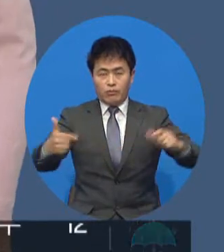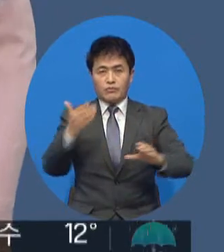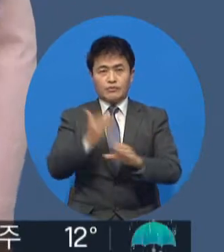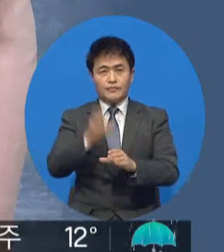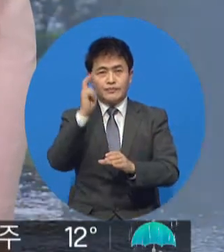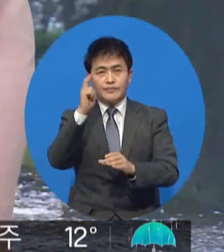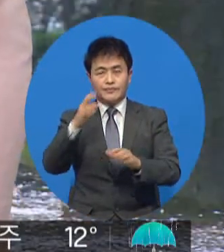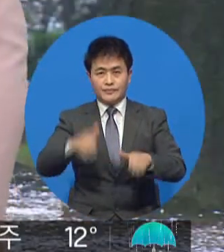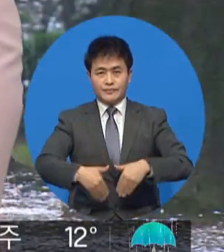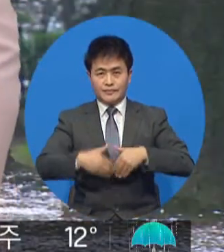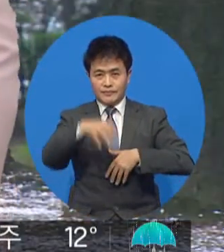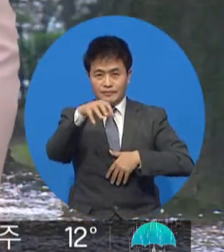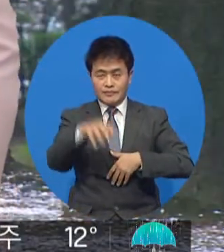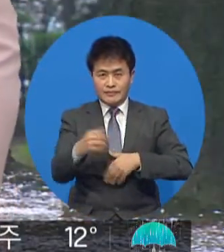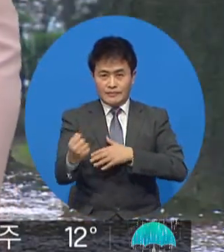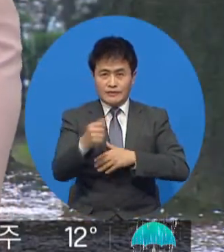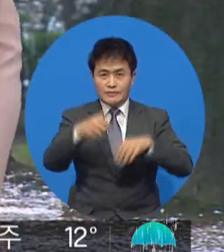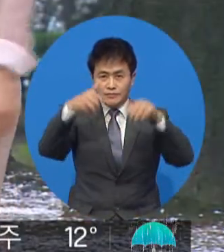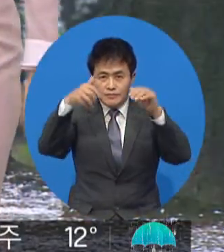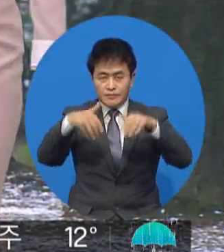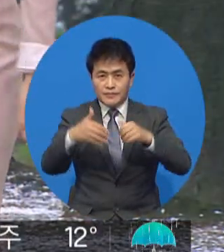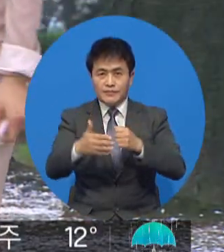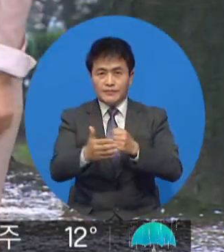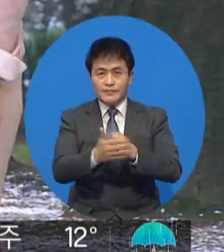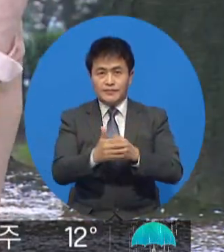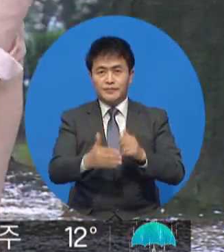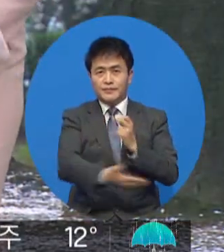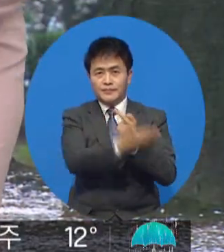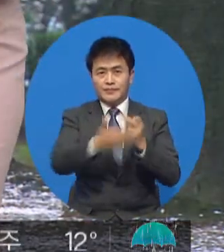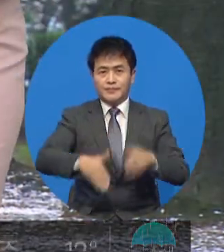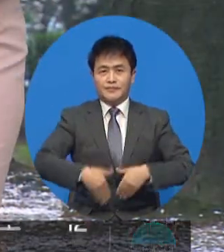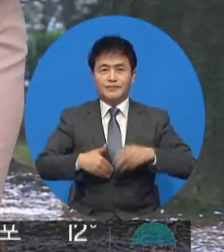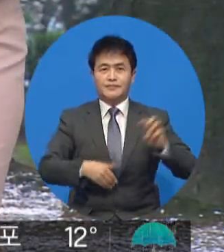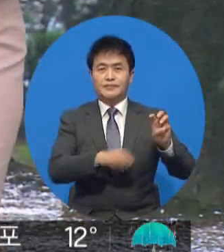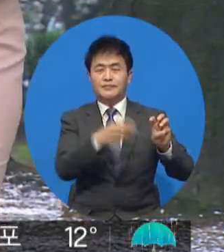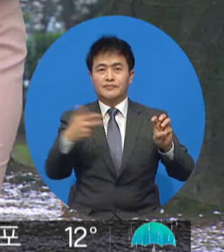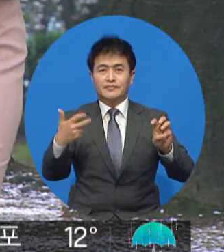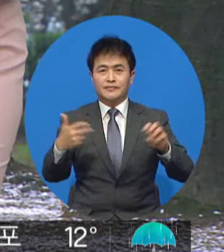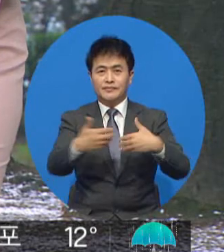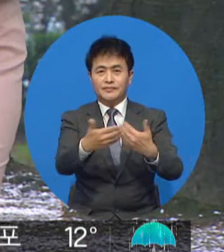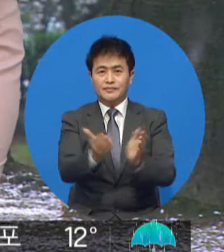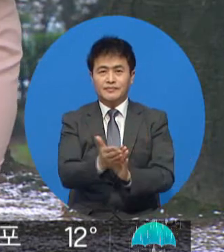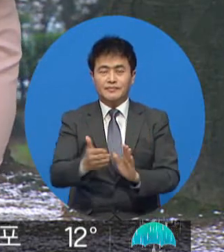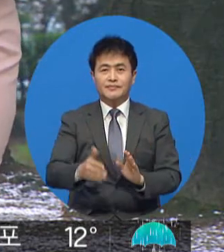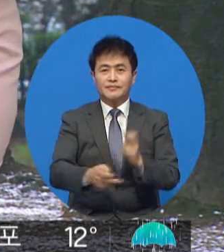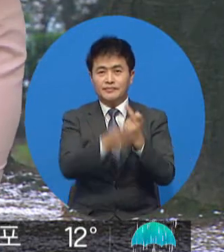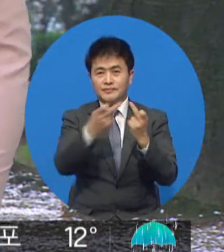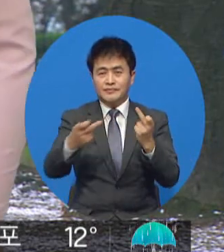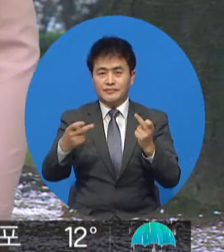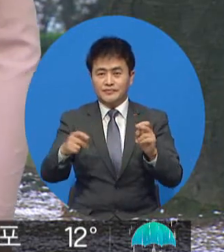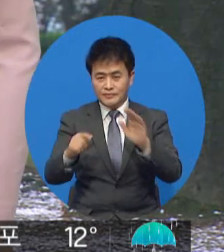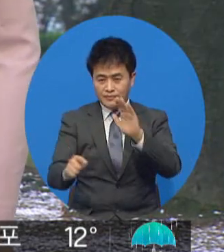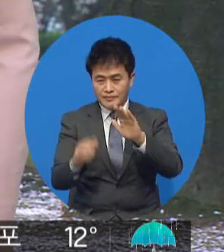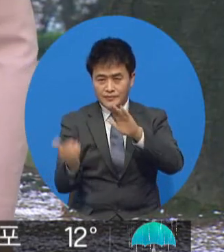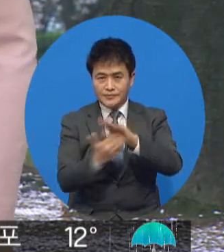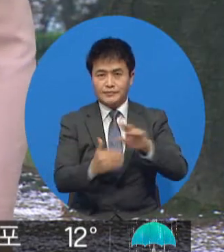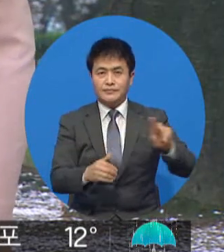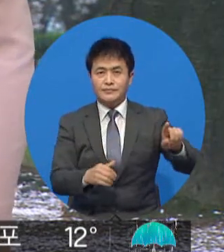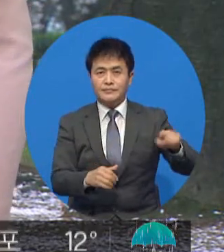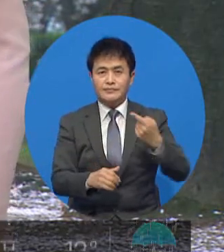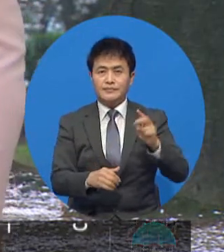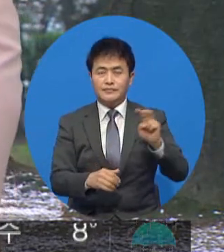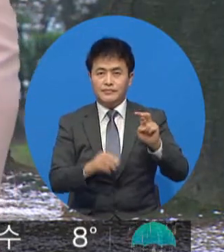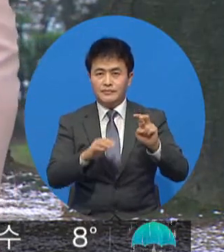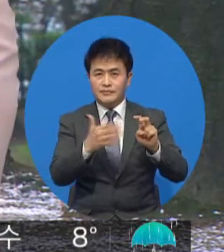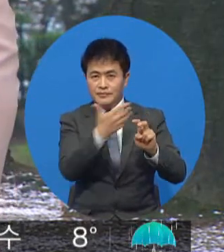있습니다. 남부 지방에 강한 비가 내리겠는데요. 제주와 남해안 30에서 70, 제주 산지로는 최고 120mm 이상 많은